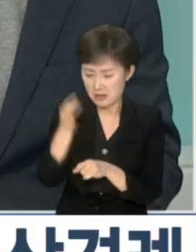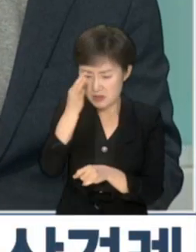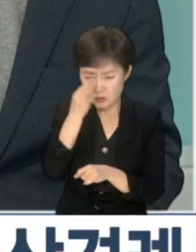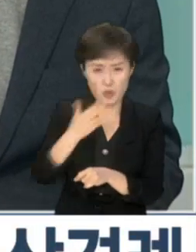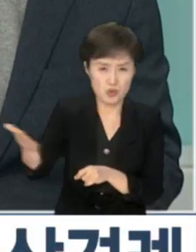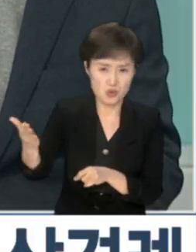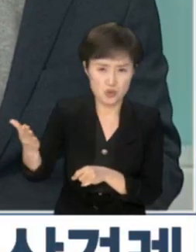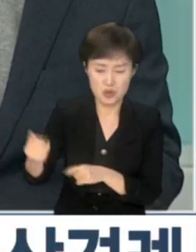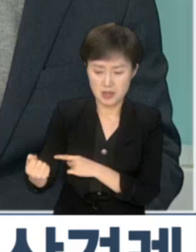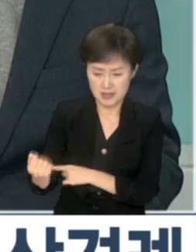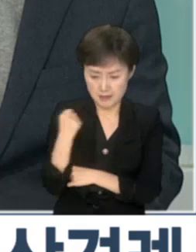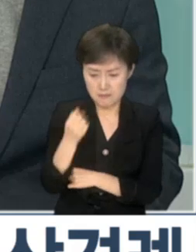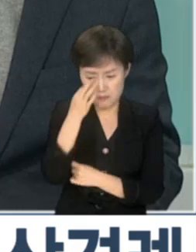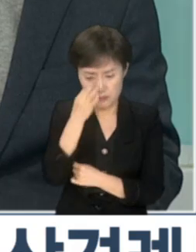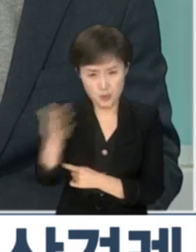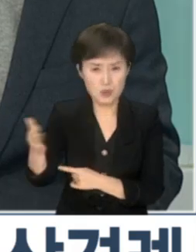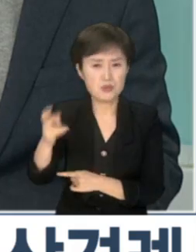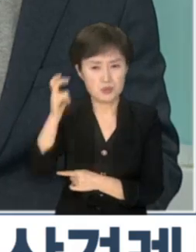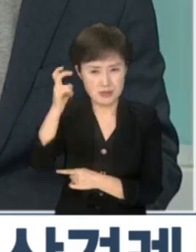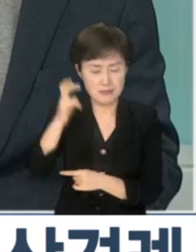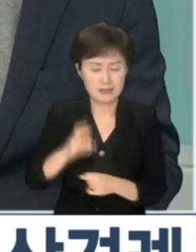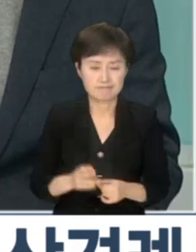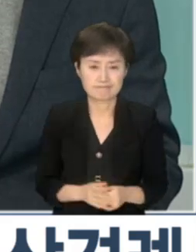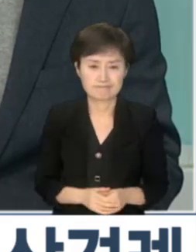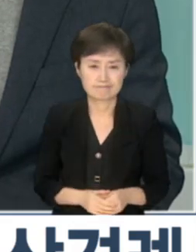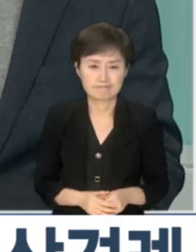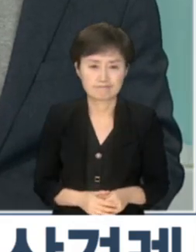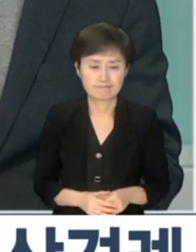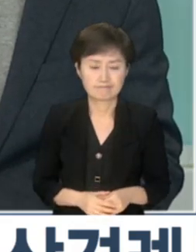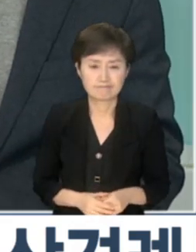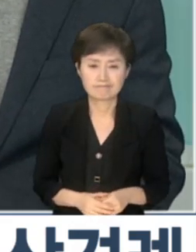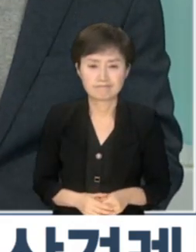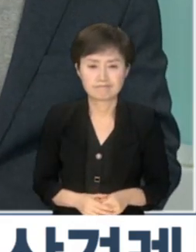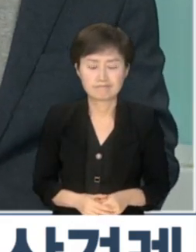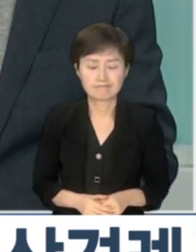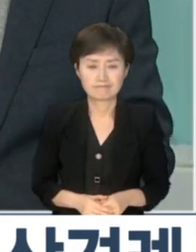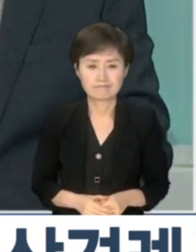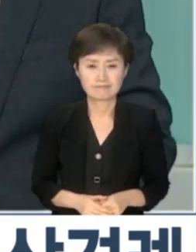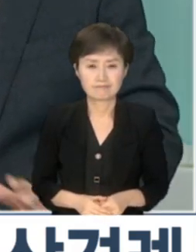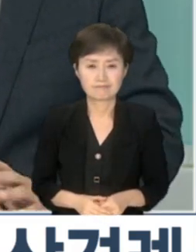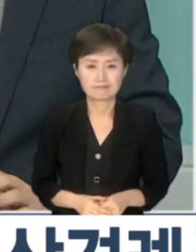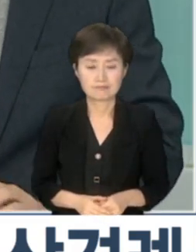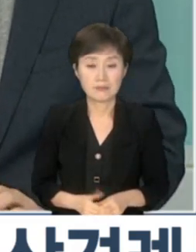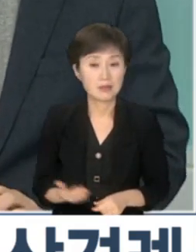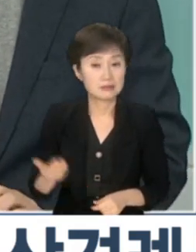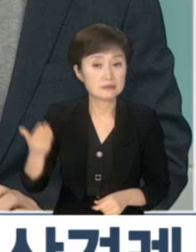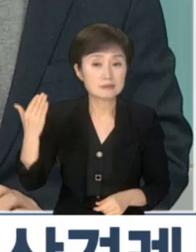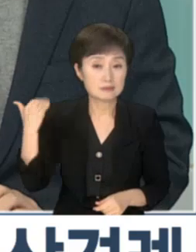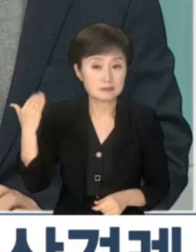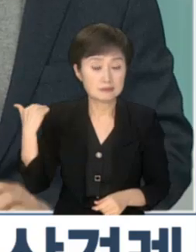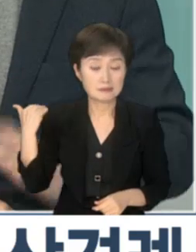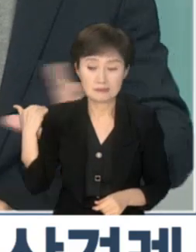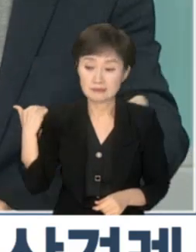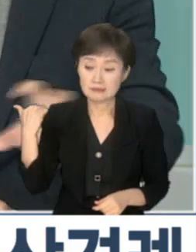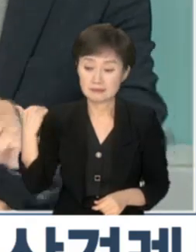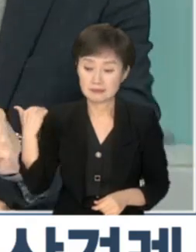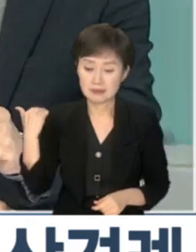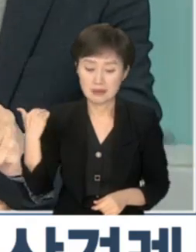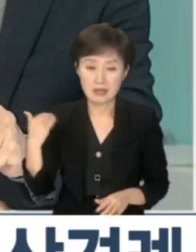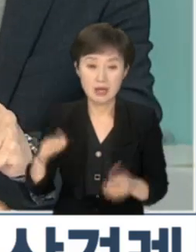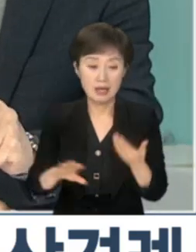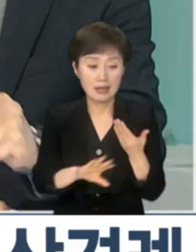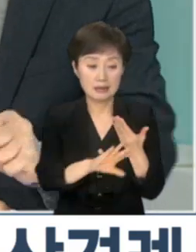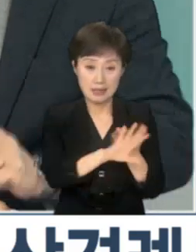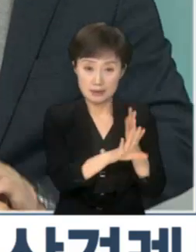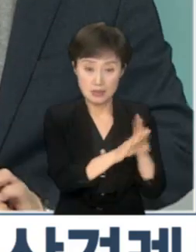가서 보여주고자 하는 의도가 같이 있다고 저는 생각을 해요. 그러니까 그리고 그전에도 이제 그 이번은 이민청 설립과